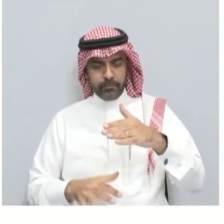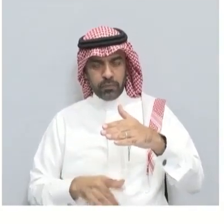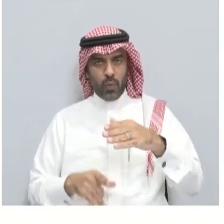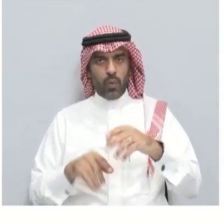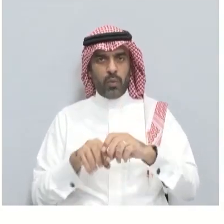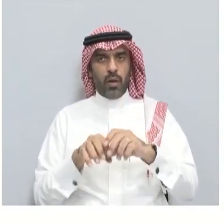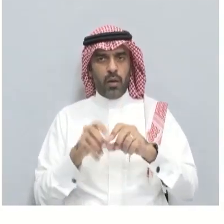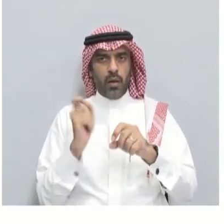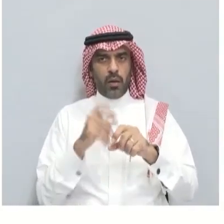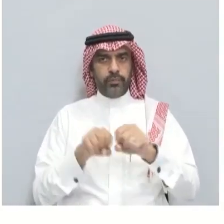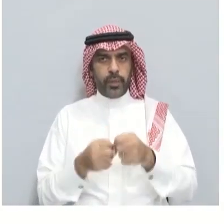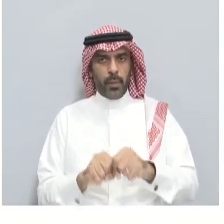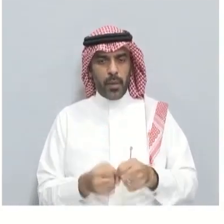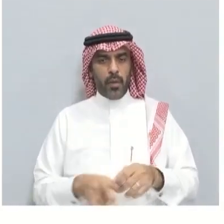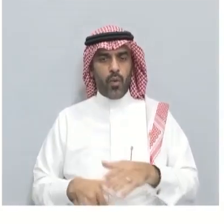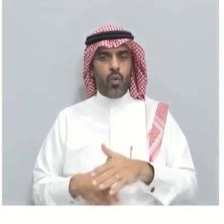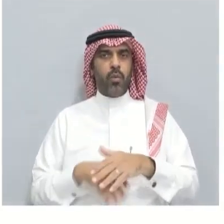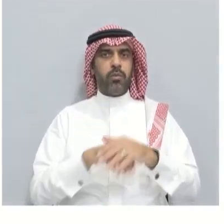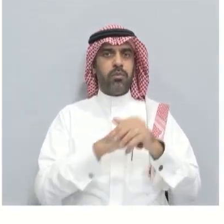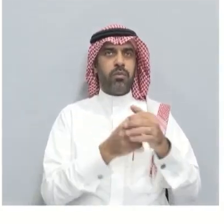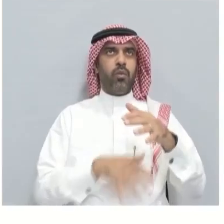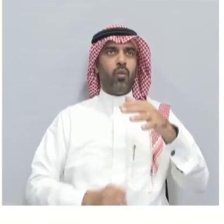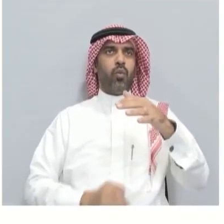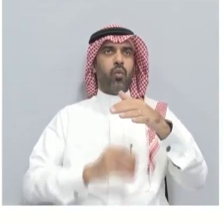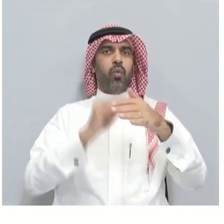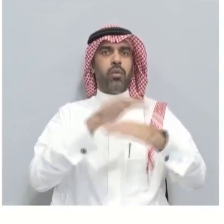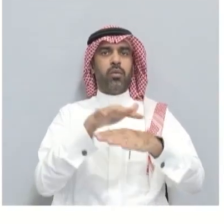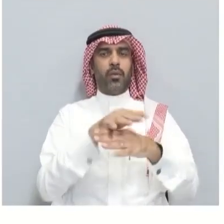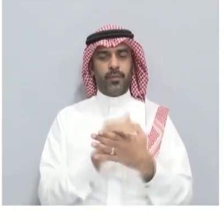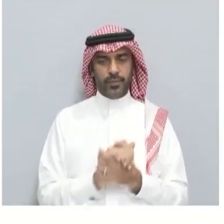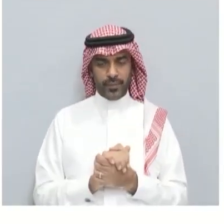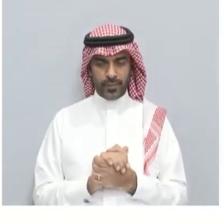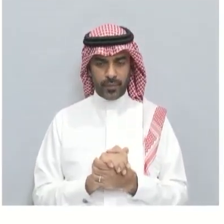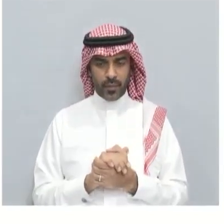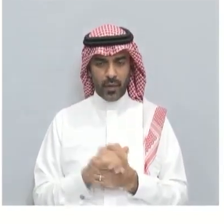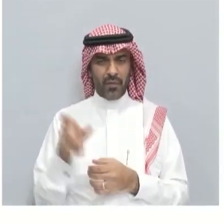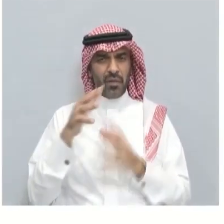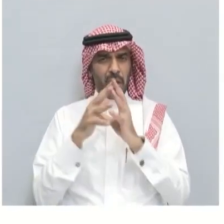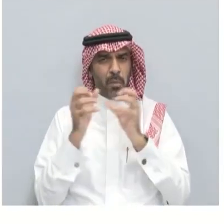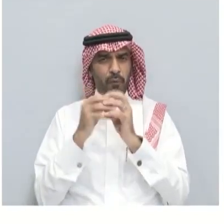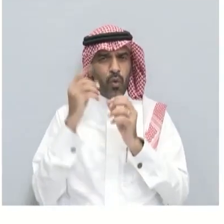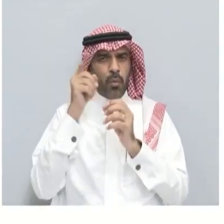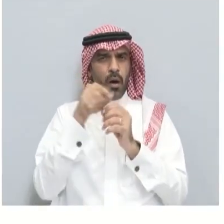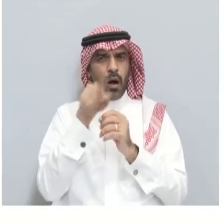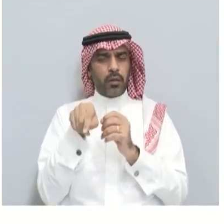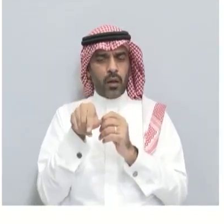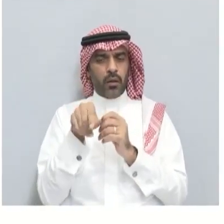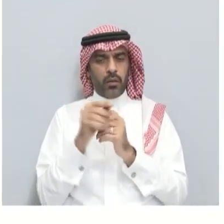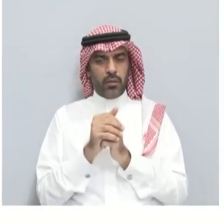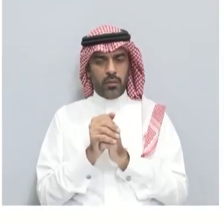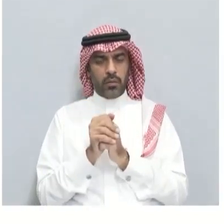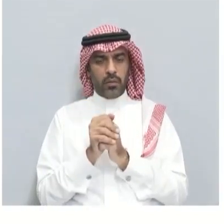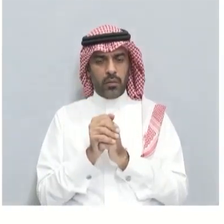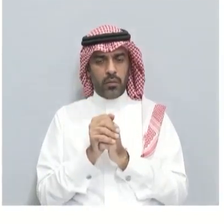خاطئه لنا لنا لنقرا سويا هذه مفاهيمنا الخاطئه يحدث الزلزال قد يظن الطلاب احيانا ان